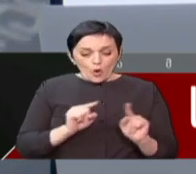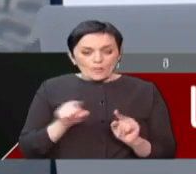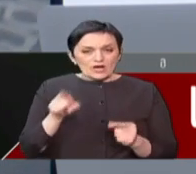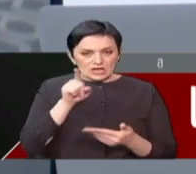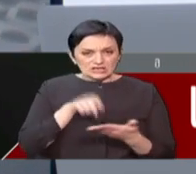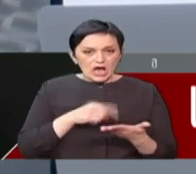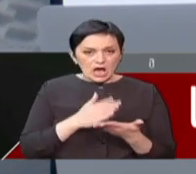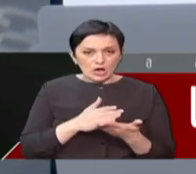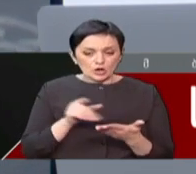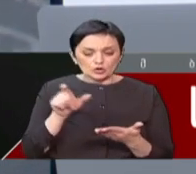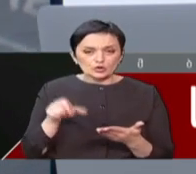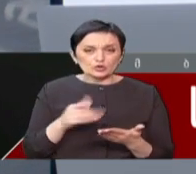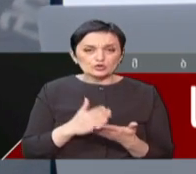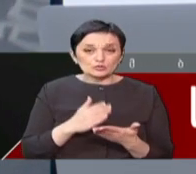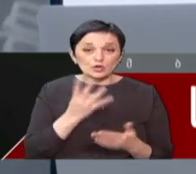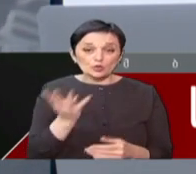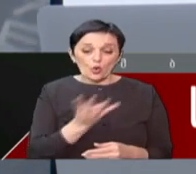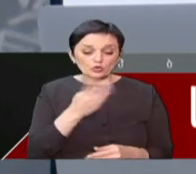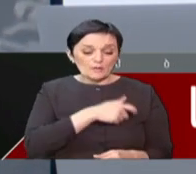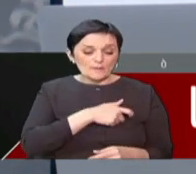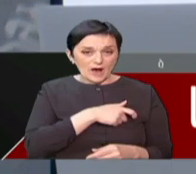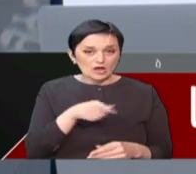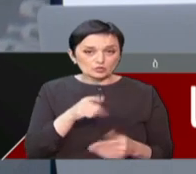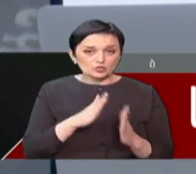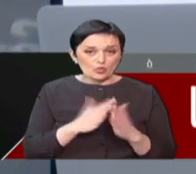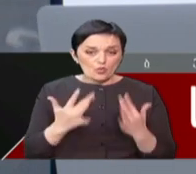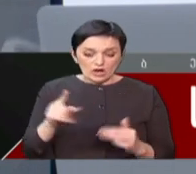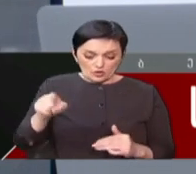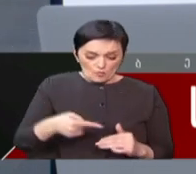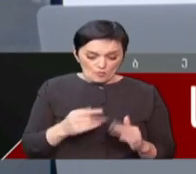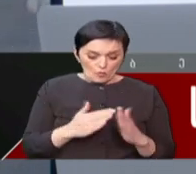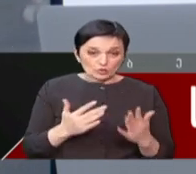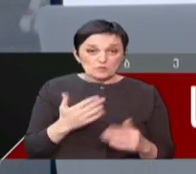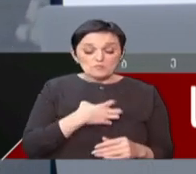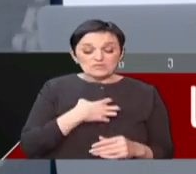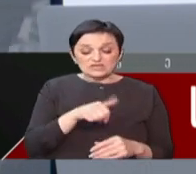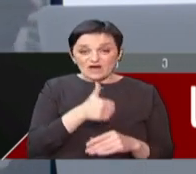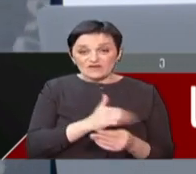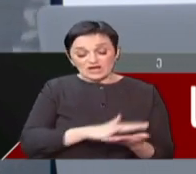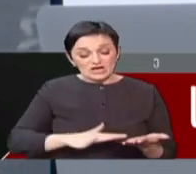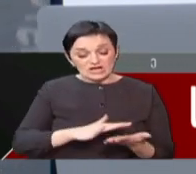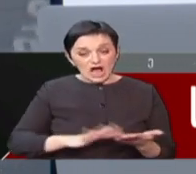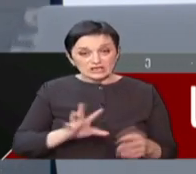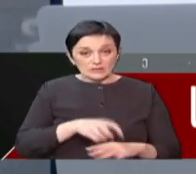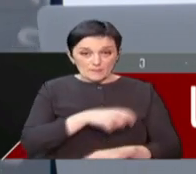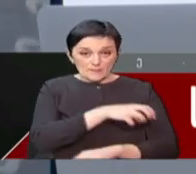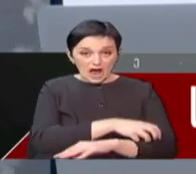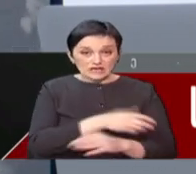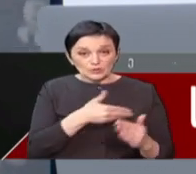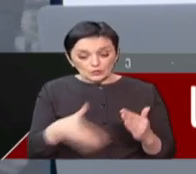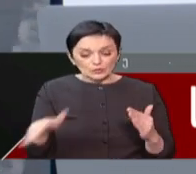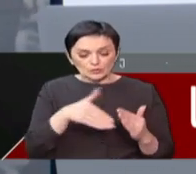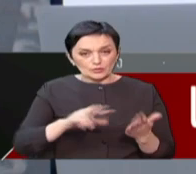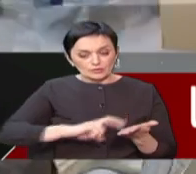რომ 4-ვე მათგან საპარლამენტო საქმიანობაზე უარის თქმა მოსთხოვეს. ახლა მთავარი კითხვაა, გაგრძელდება თუ არა პარტიიდან გადინების